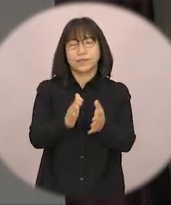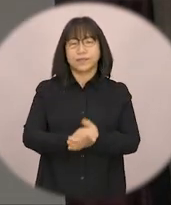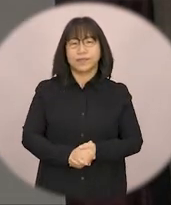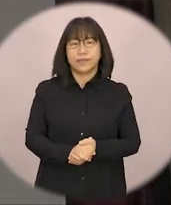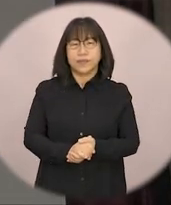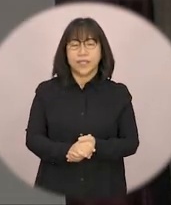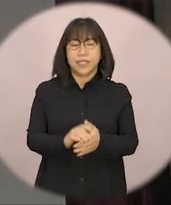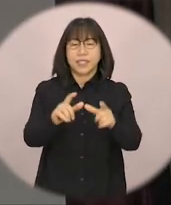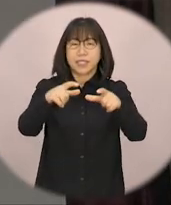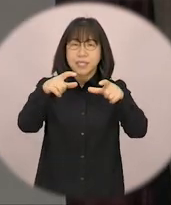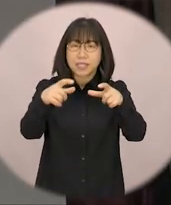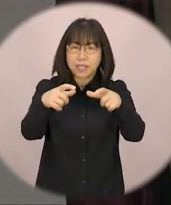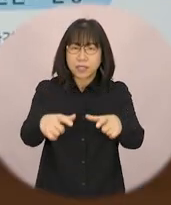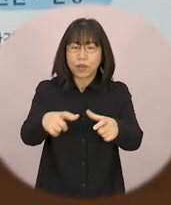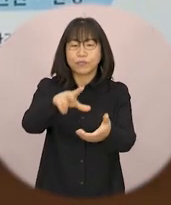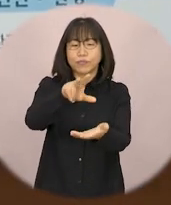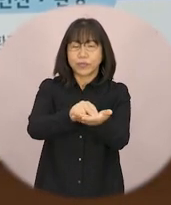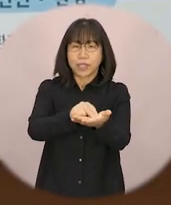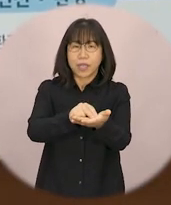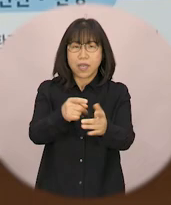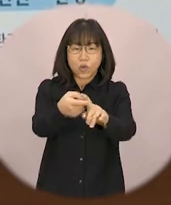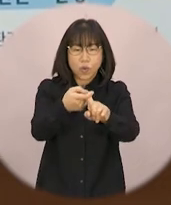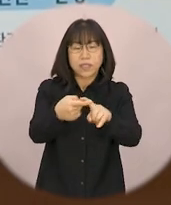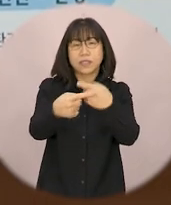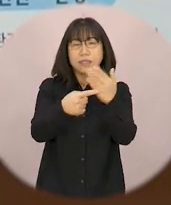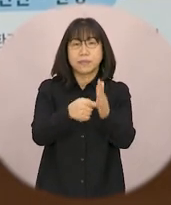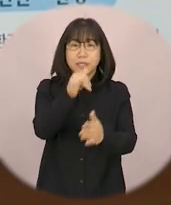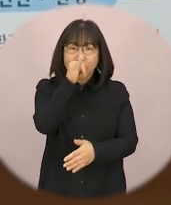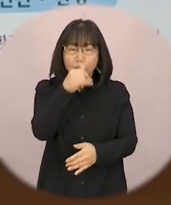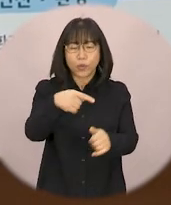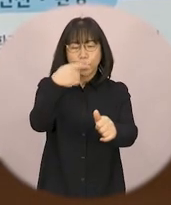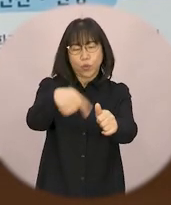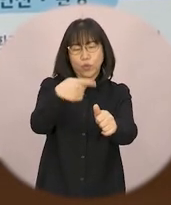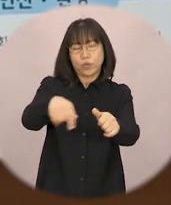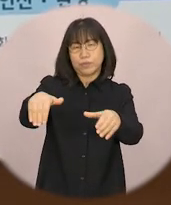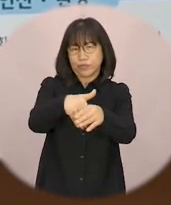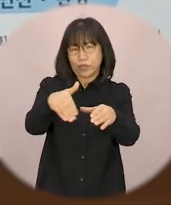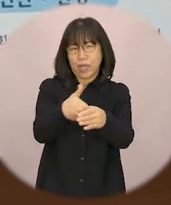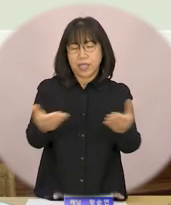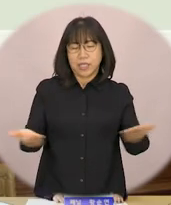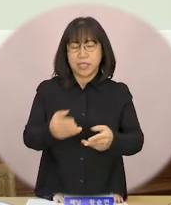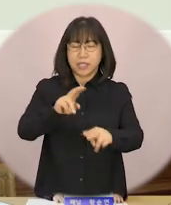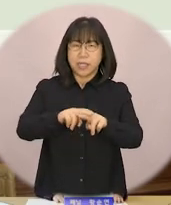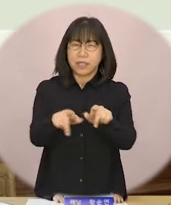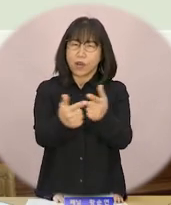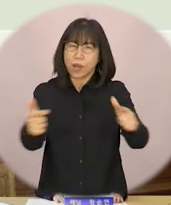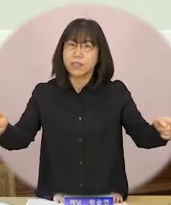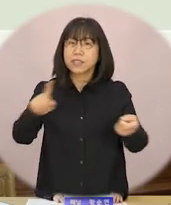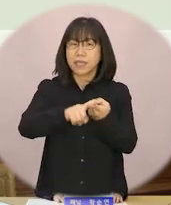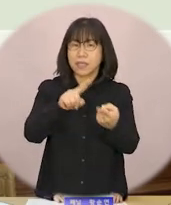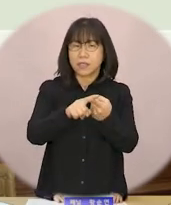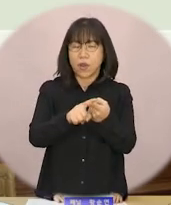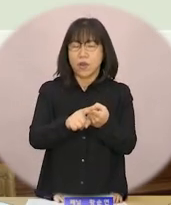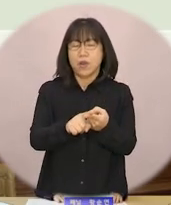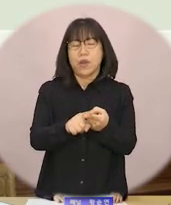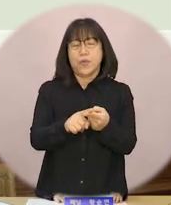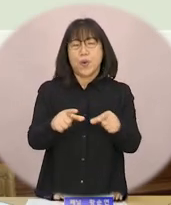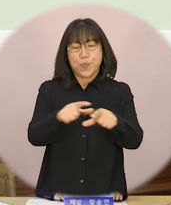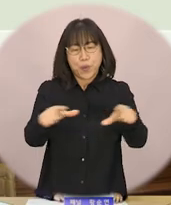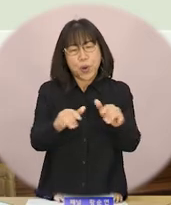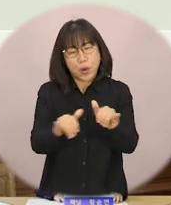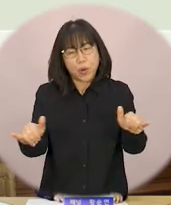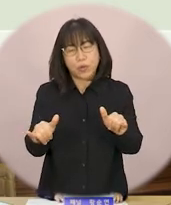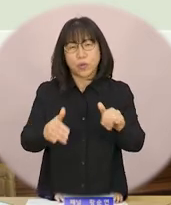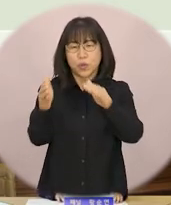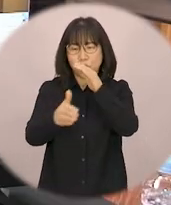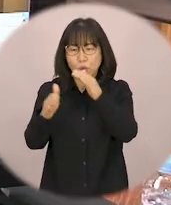관심이 있는 국민이라면 교육문화 경제 일자리 복지 등 민관이 협력해 해결해 나갈 수 있는 지역 의제에